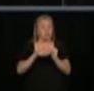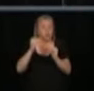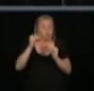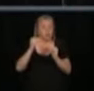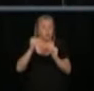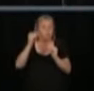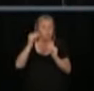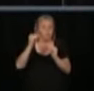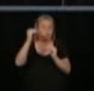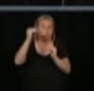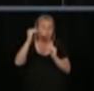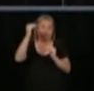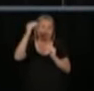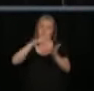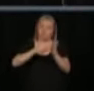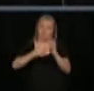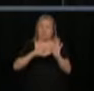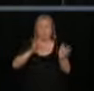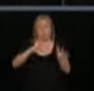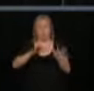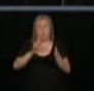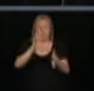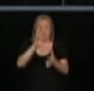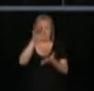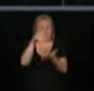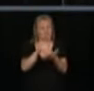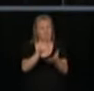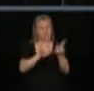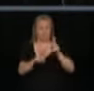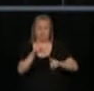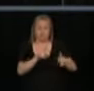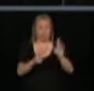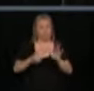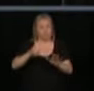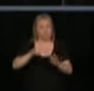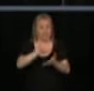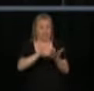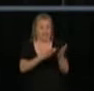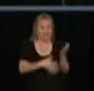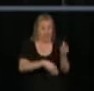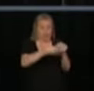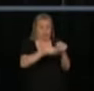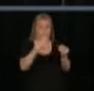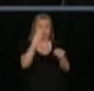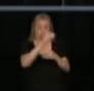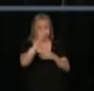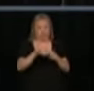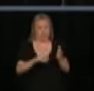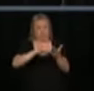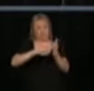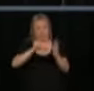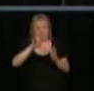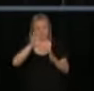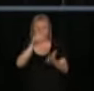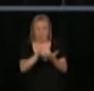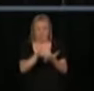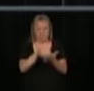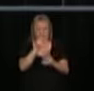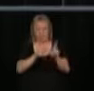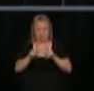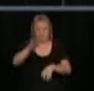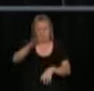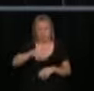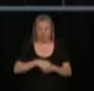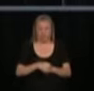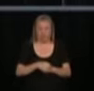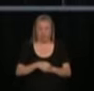000 personnes de plus pour nous à chaque 1 % additionnel. Puis chaque 75 000 personnes qu'on va chercher, c'est des gens qui ont peu de